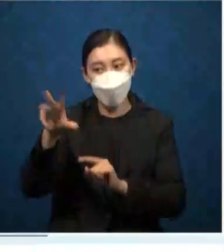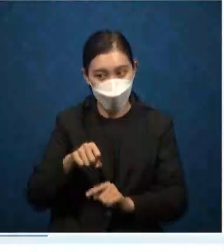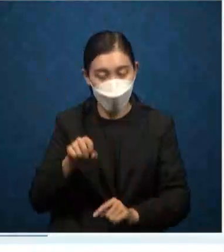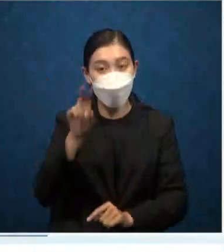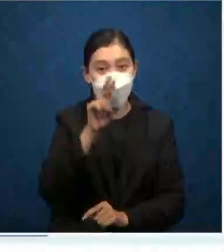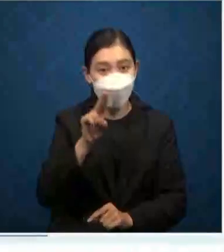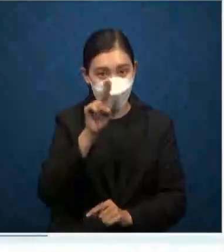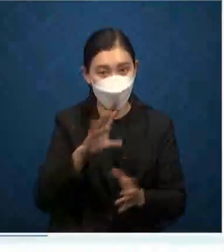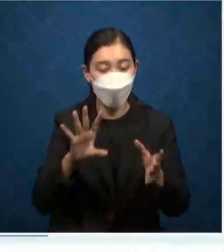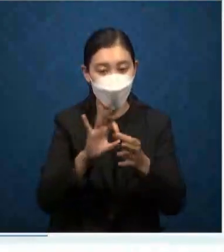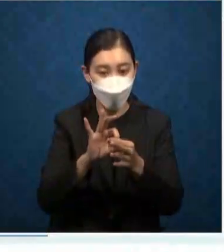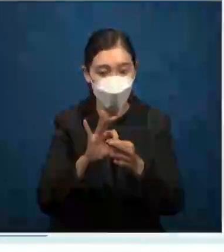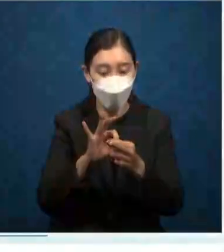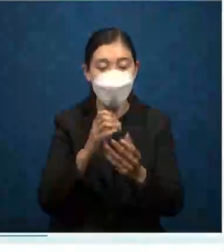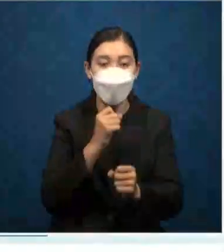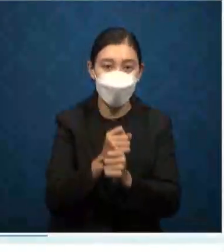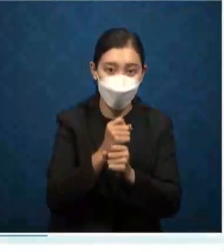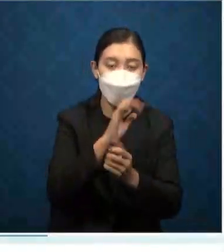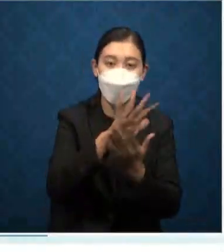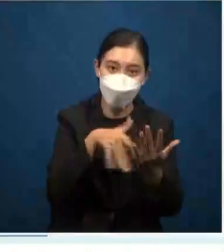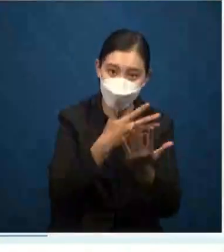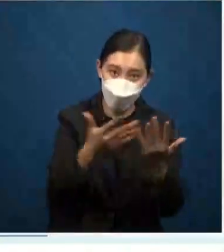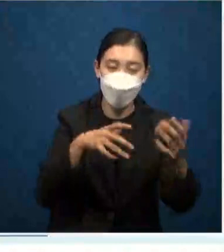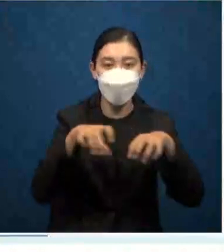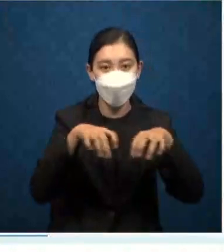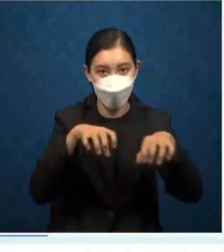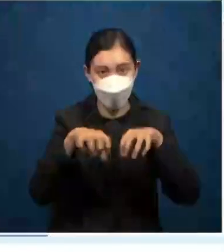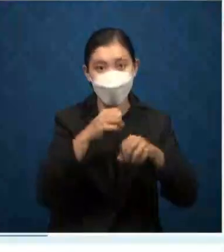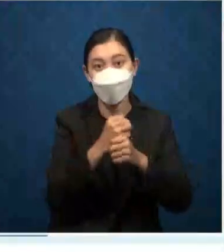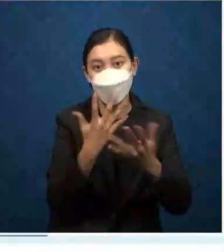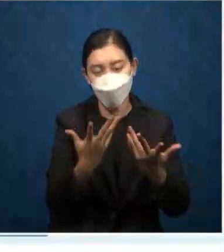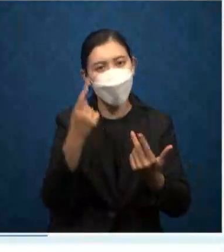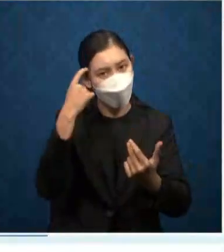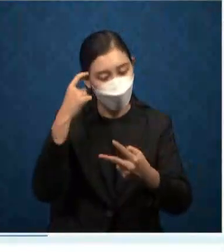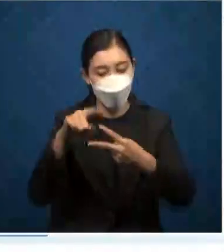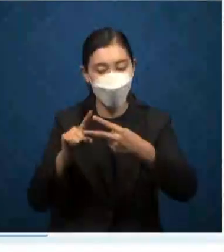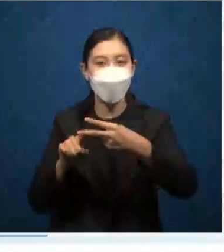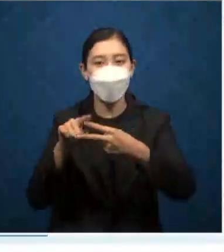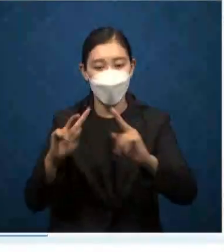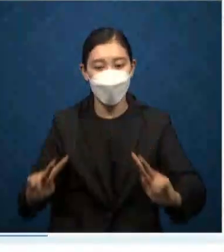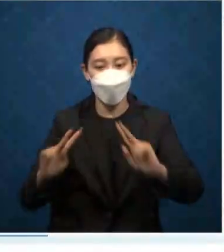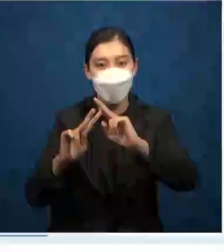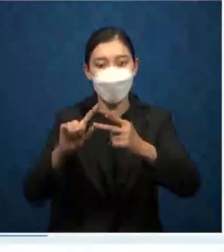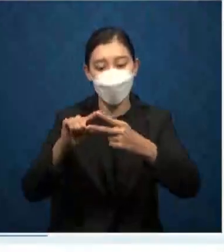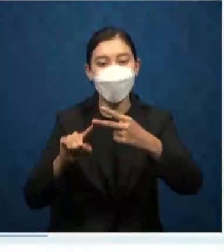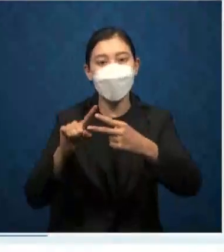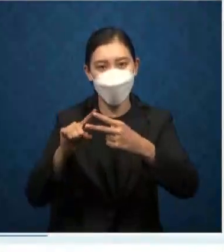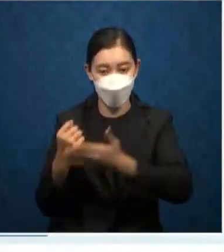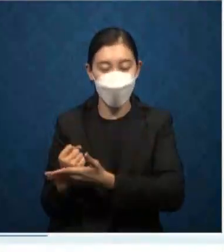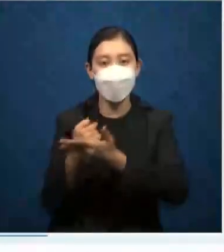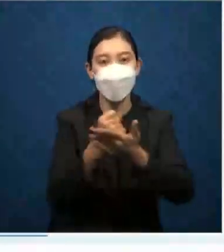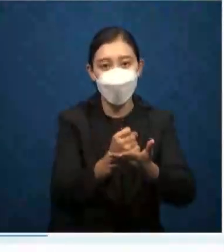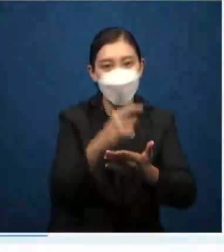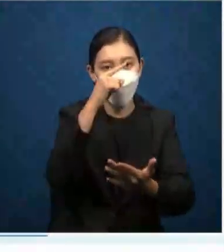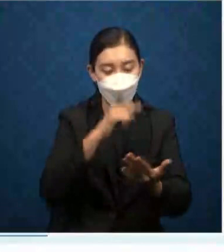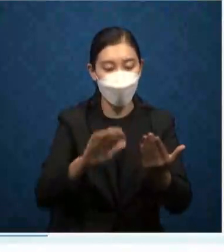คิดในการวางแผนการทำงานผมเชื่อว่า2กระทรวงนี้จะสร้างมูลค่าเพิ่มทางเศรษฐกิจให้กับประเทศได้มากมายนะครับจะห